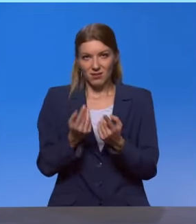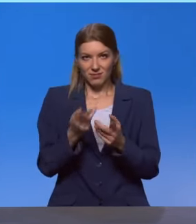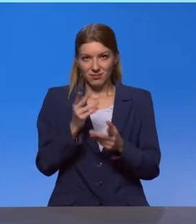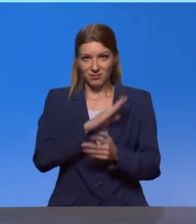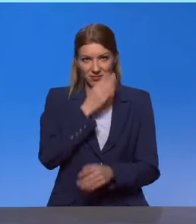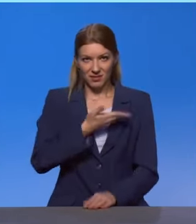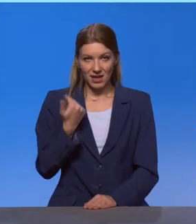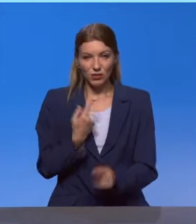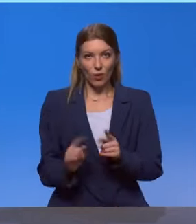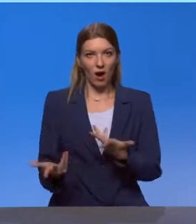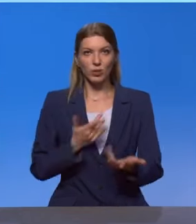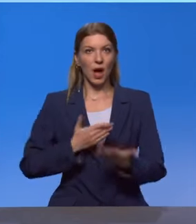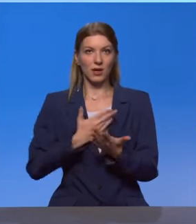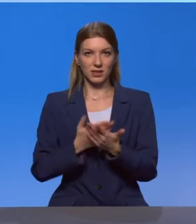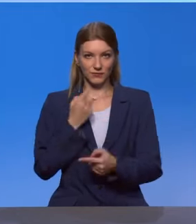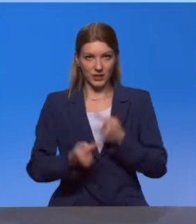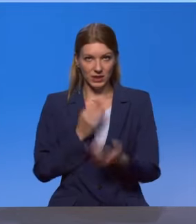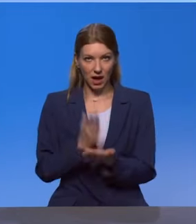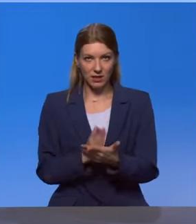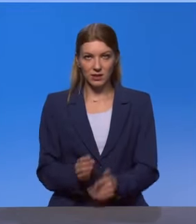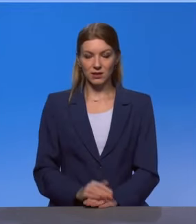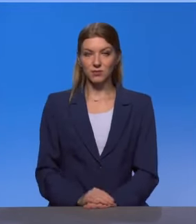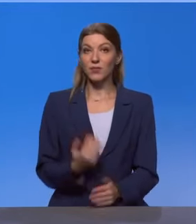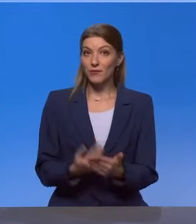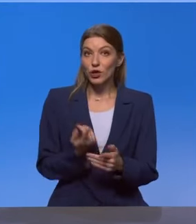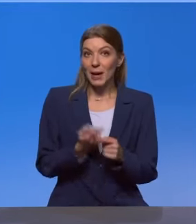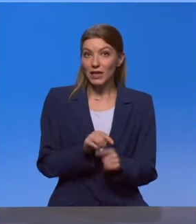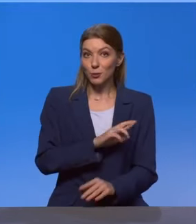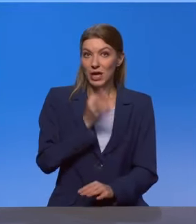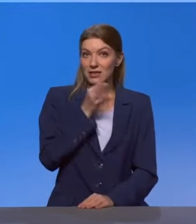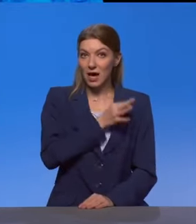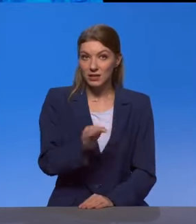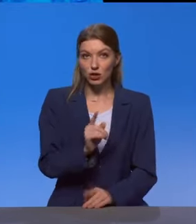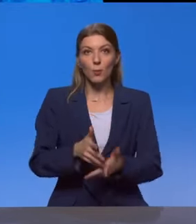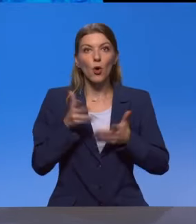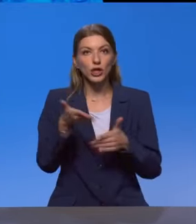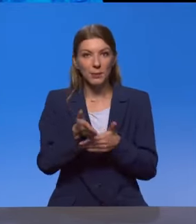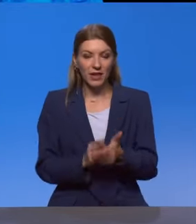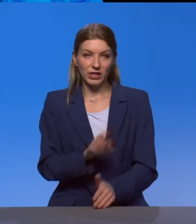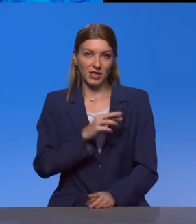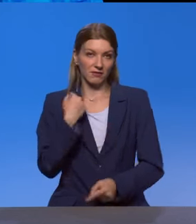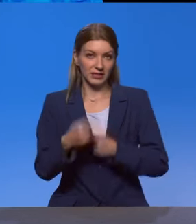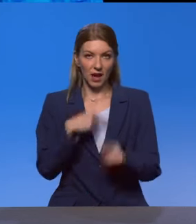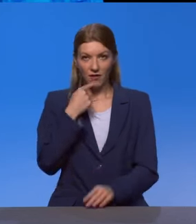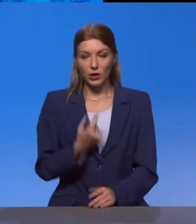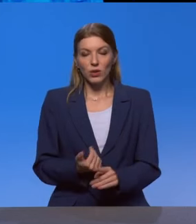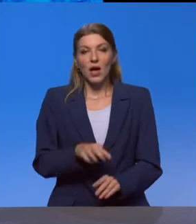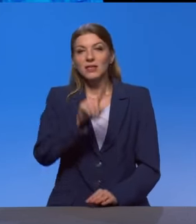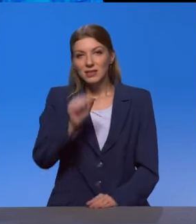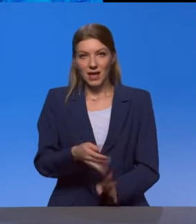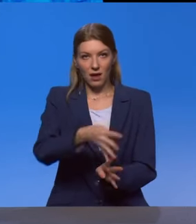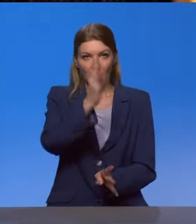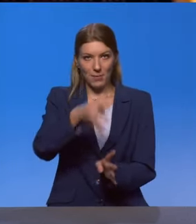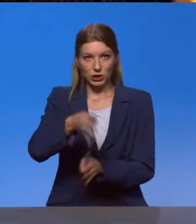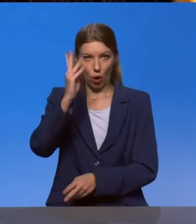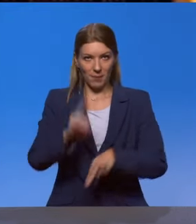драйв определенный. Да. Поэтому я и сказал, что больше половины, потому что на самом деле я всегда говорю, вы знаете, что я часто выступаю за строительство небоскребов,